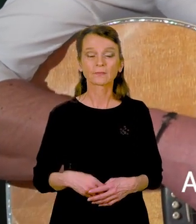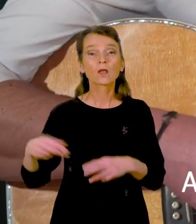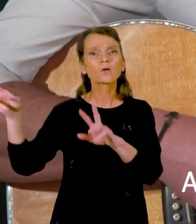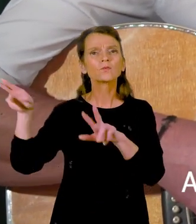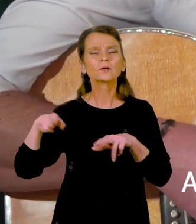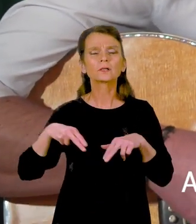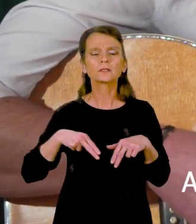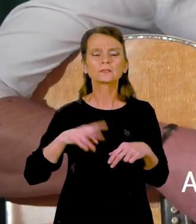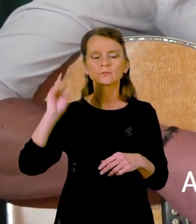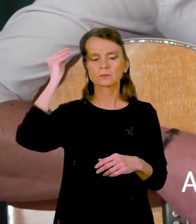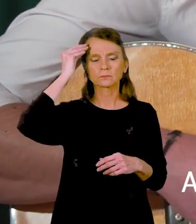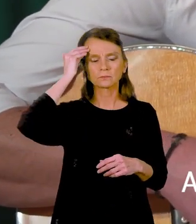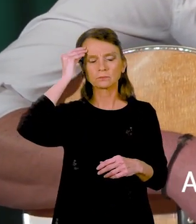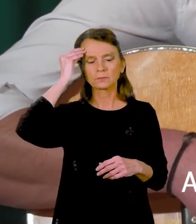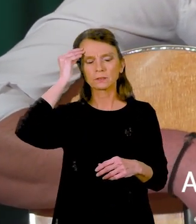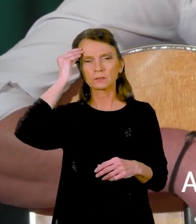Vrni se v